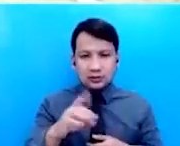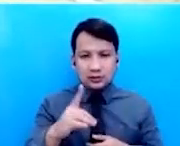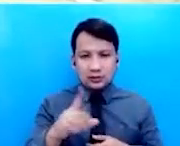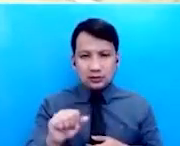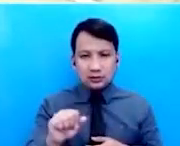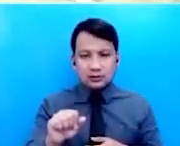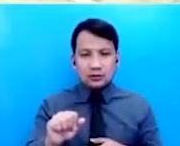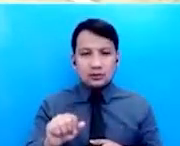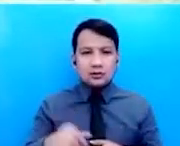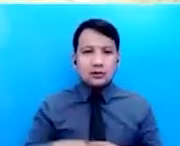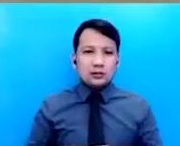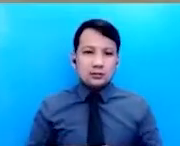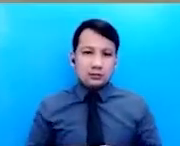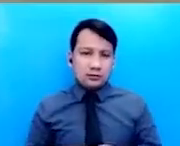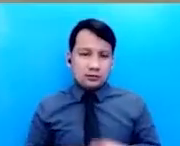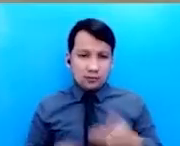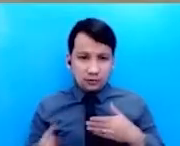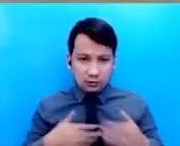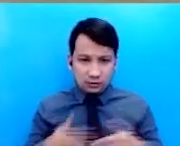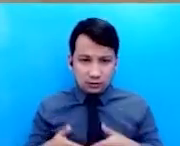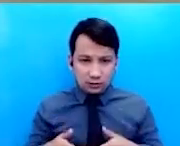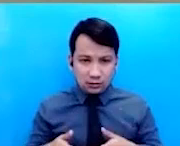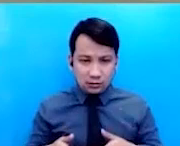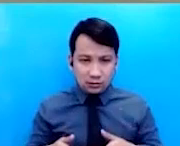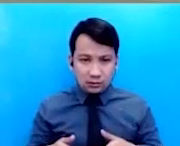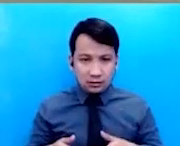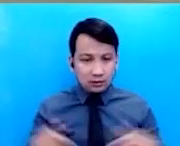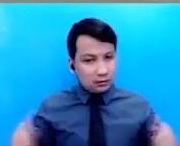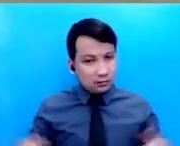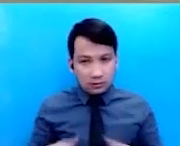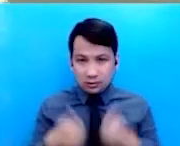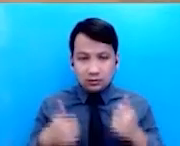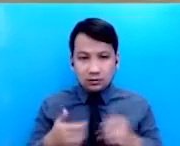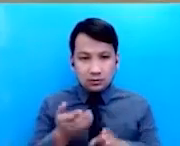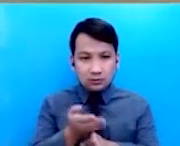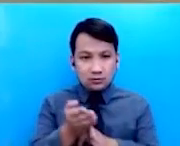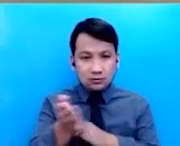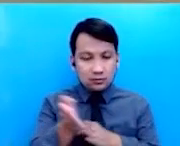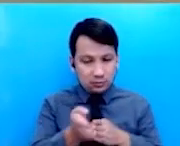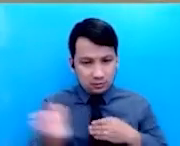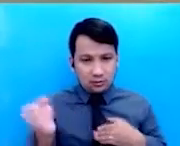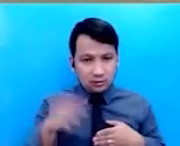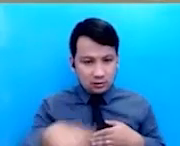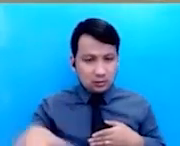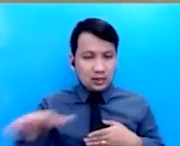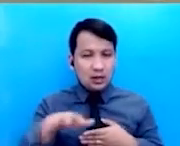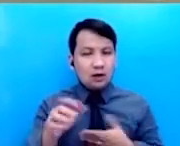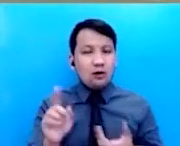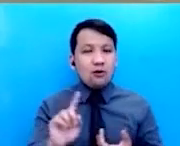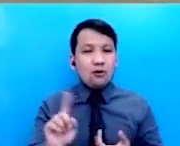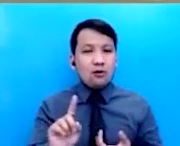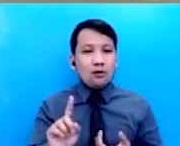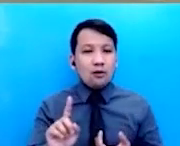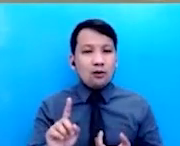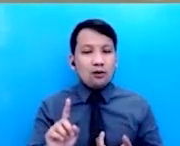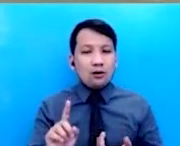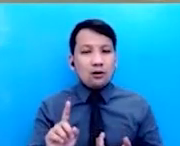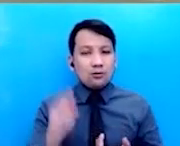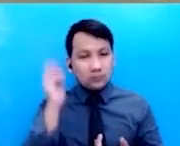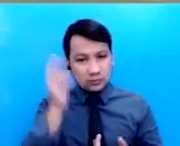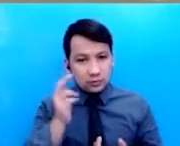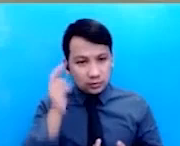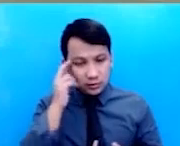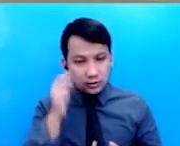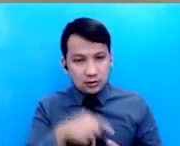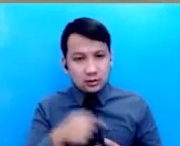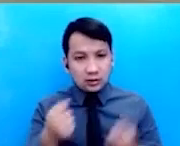MMDA. Ang causes po ng accident, not only sa barriers, in all other cases, unang-una, driving